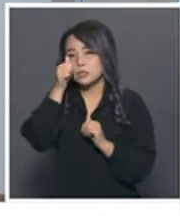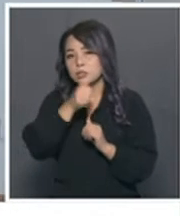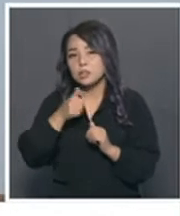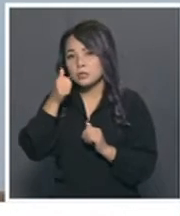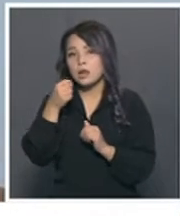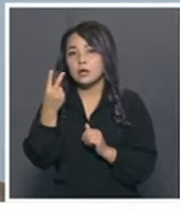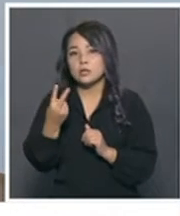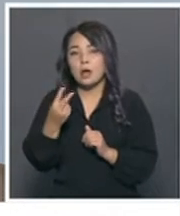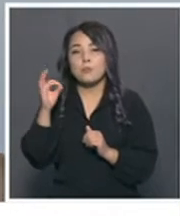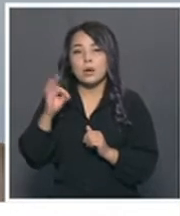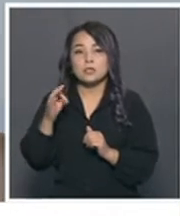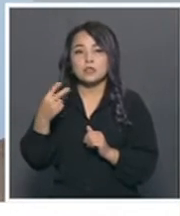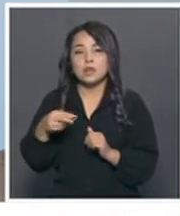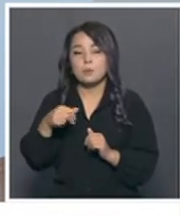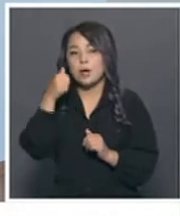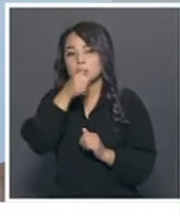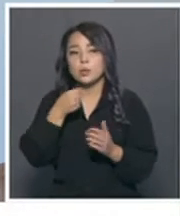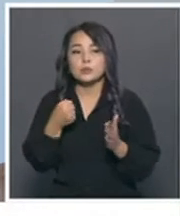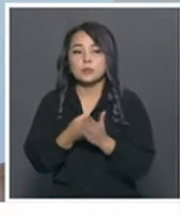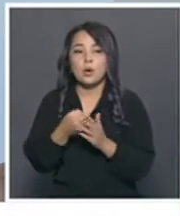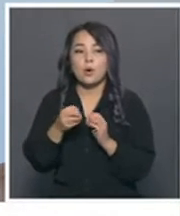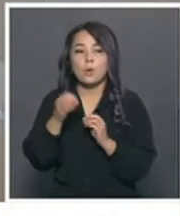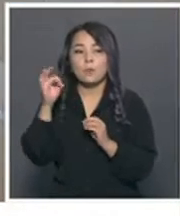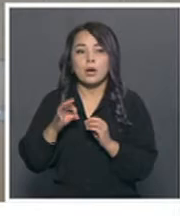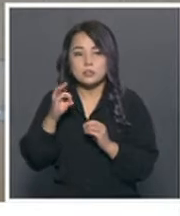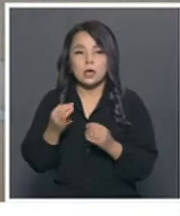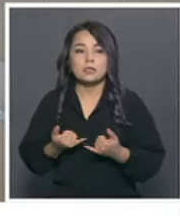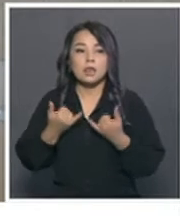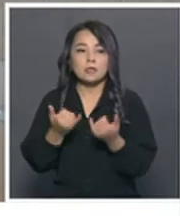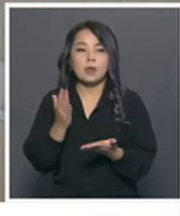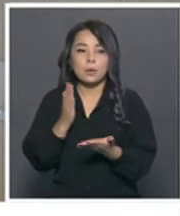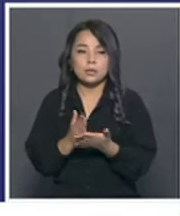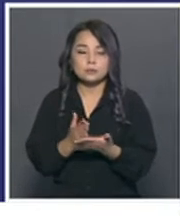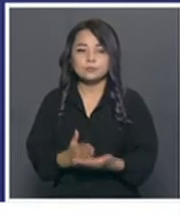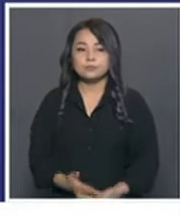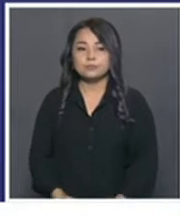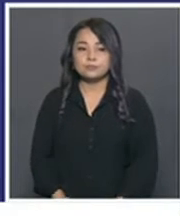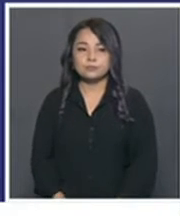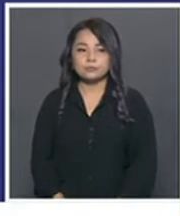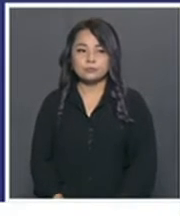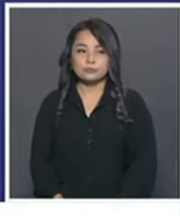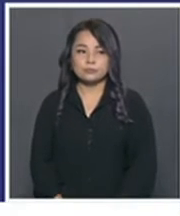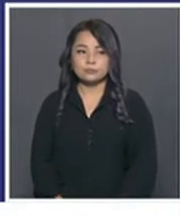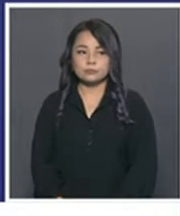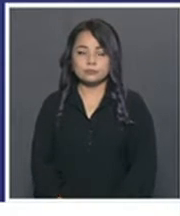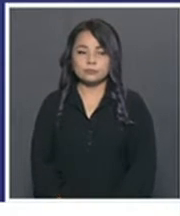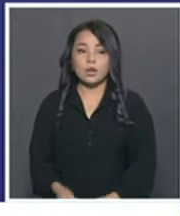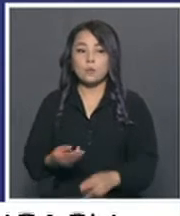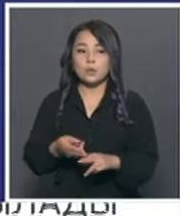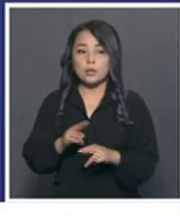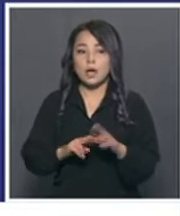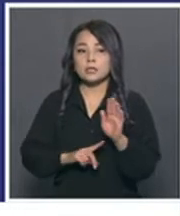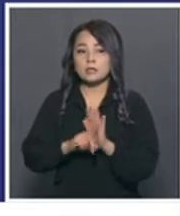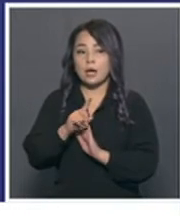2%-бен 20 жылға дейін бастапқы жарнасы 10%-дық несие беру көзделген. Бұл ретте бастапқы жарнаның